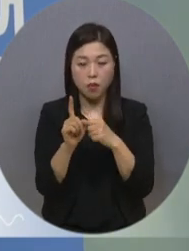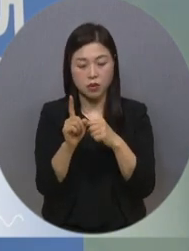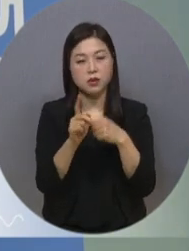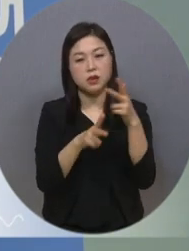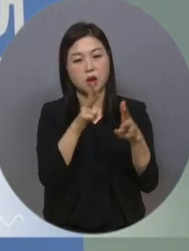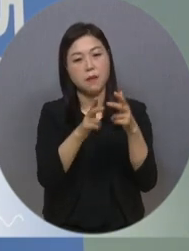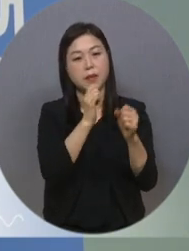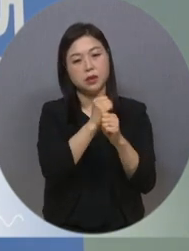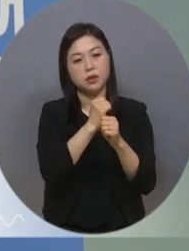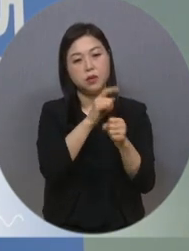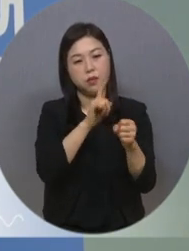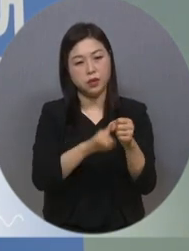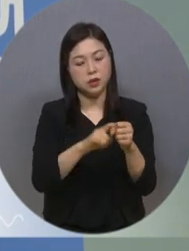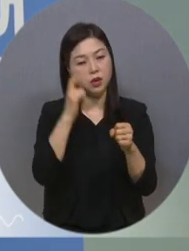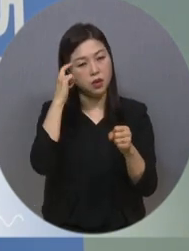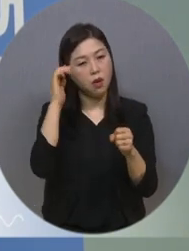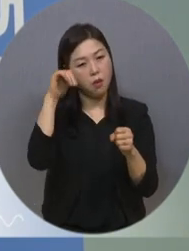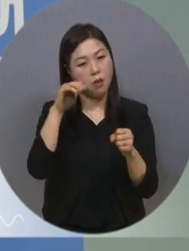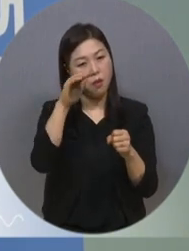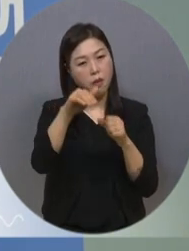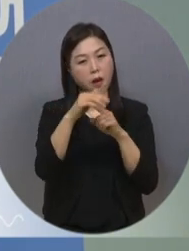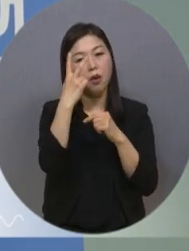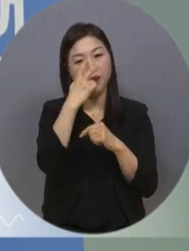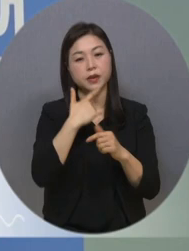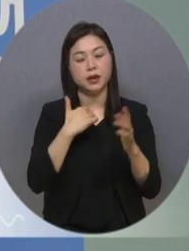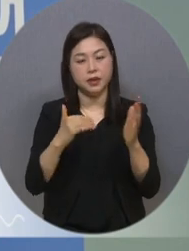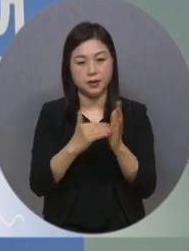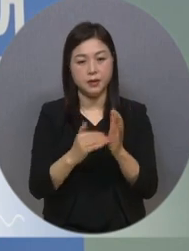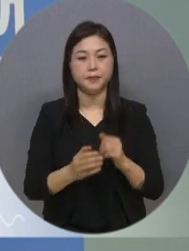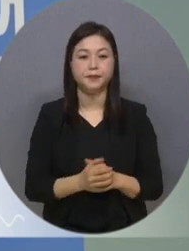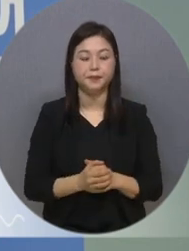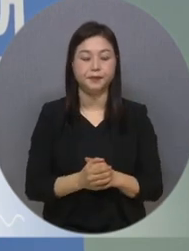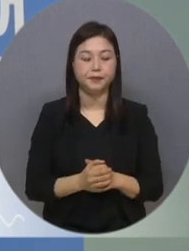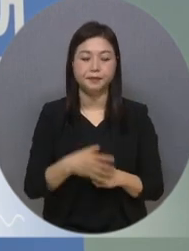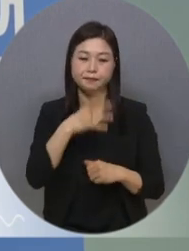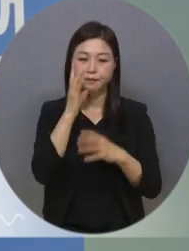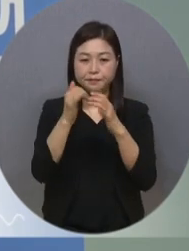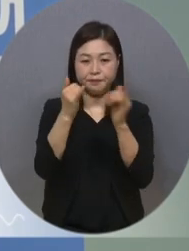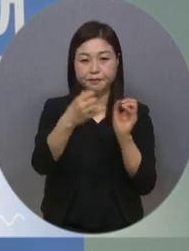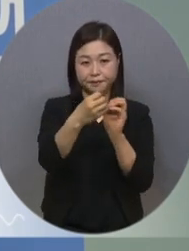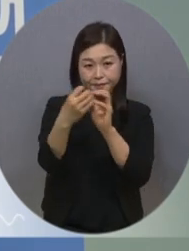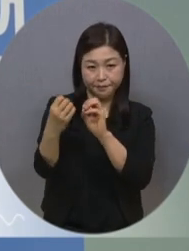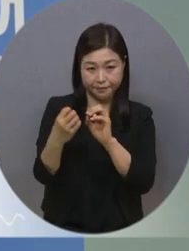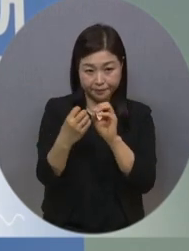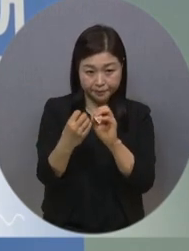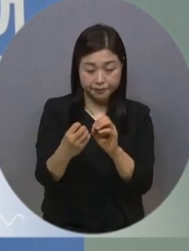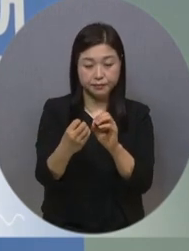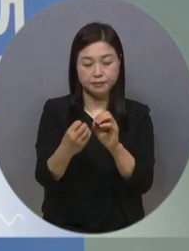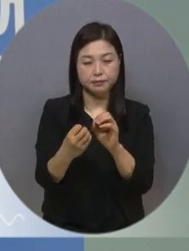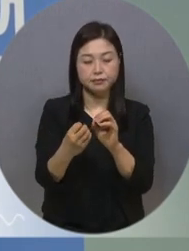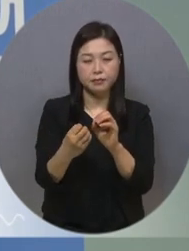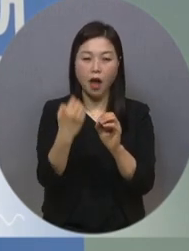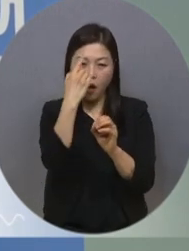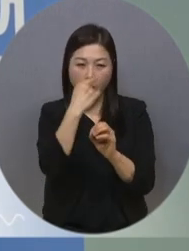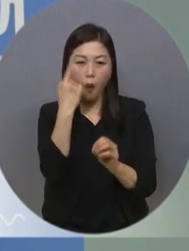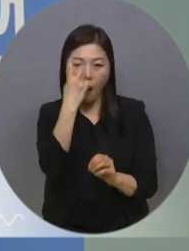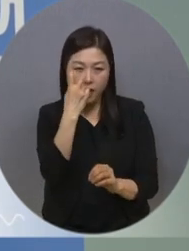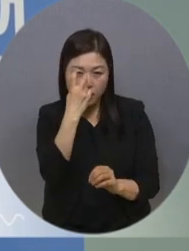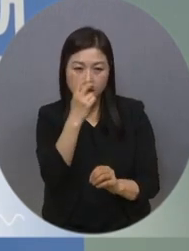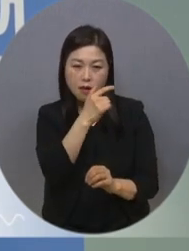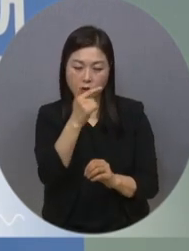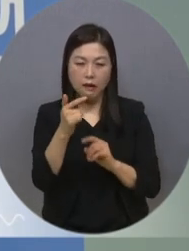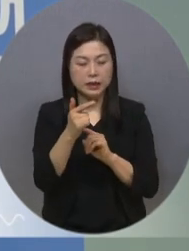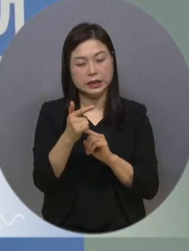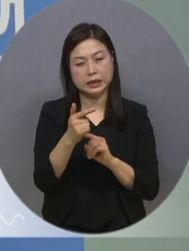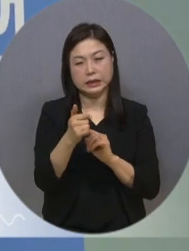위해서 오늘 뇌파를 측정하게 되었습니다. 또 같이 많은 얘기를 나눠 보니까 이런 외모 관리라든지 이런 부분에서 자신이